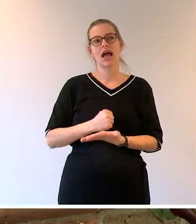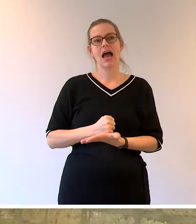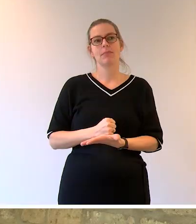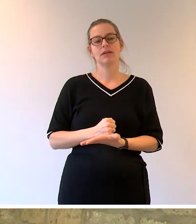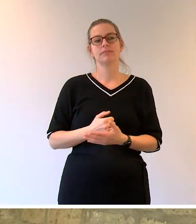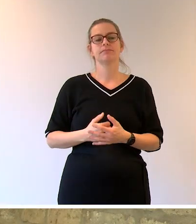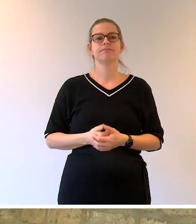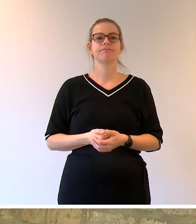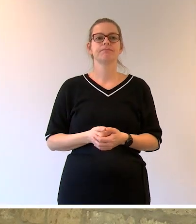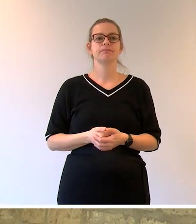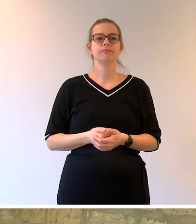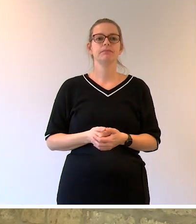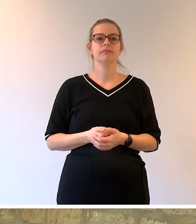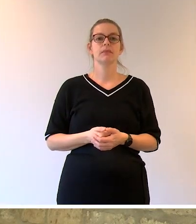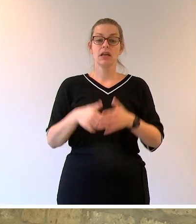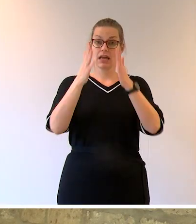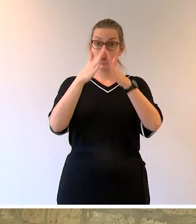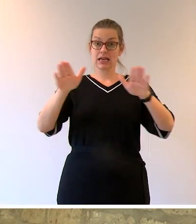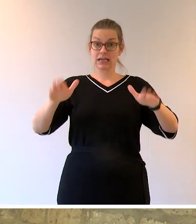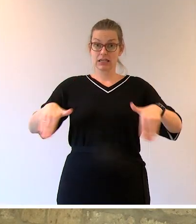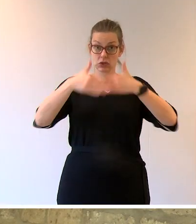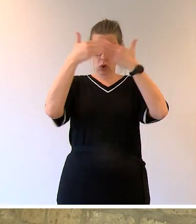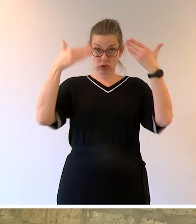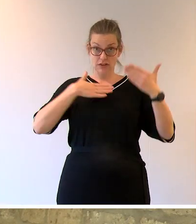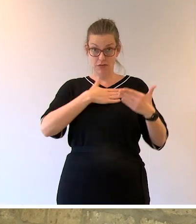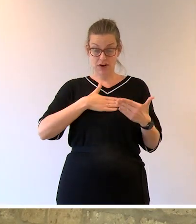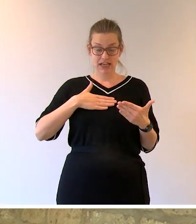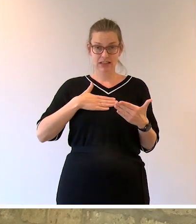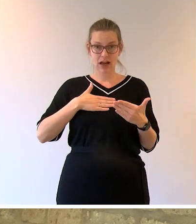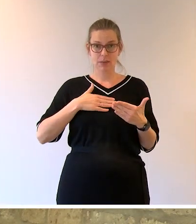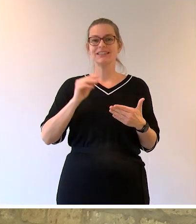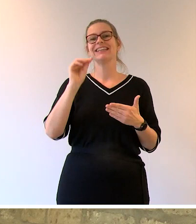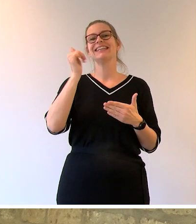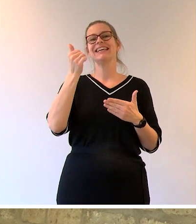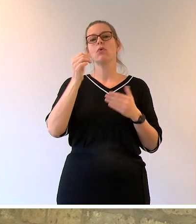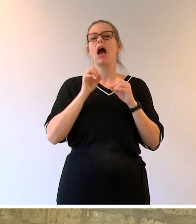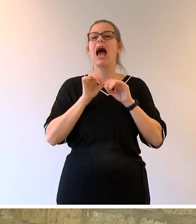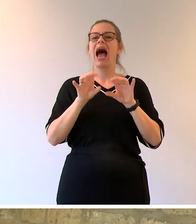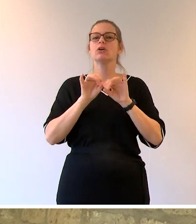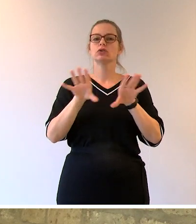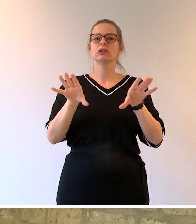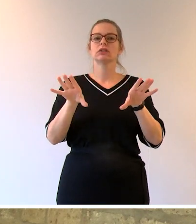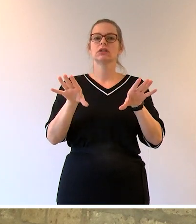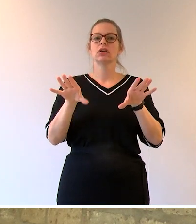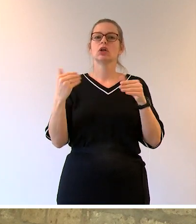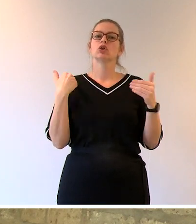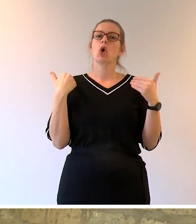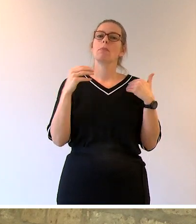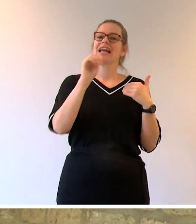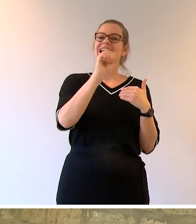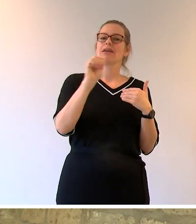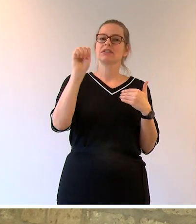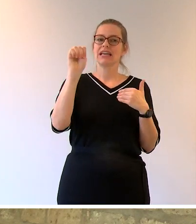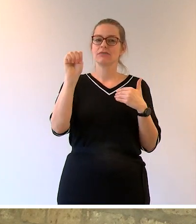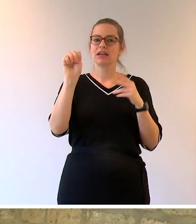Amen. Op kerstochtend, aanstaande vrijdag, zijn we weer met een nieuwe uitzending. Dominee Evert Evert spreekt dan over het